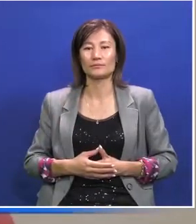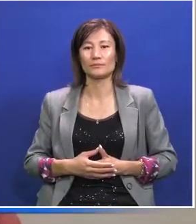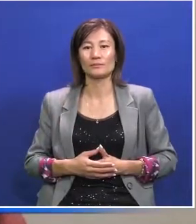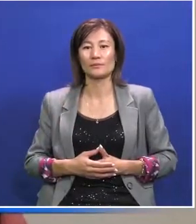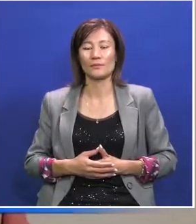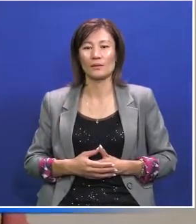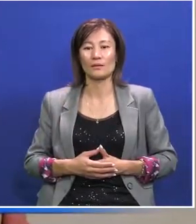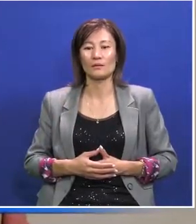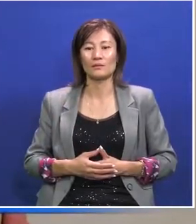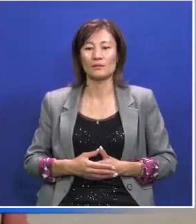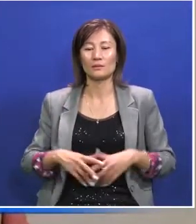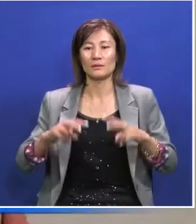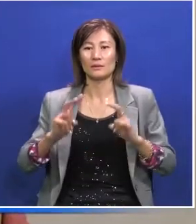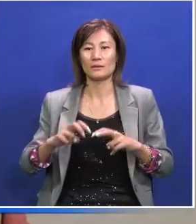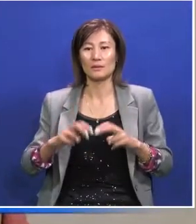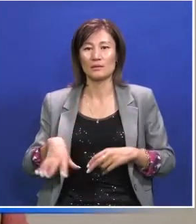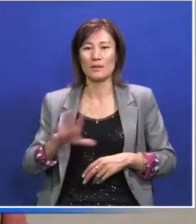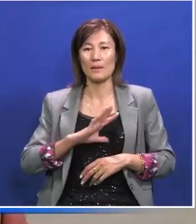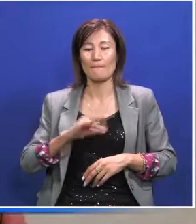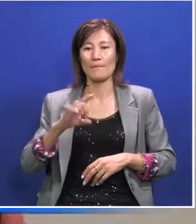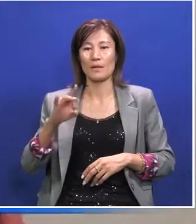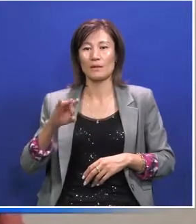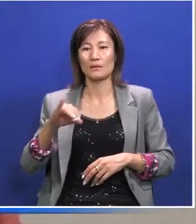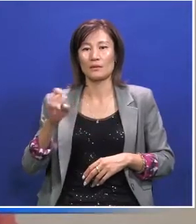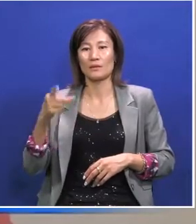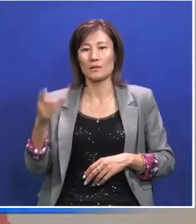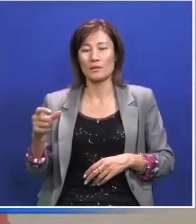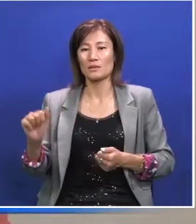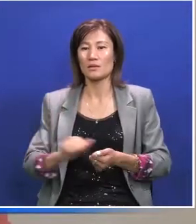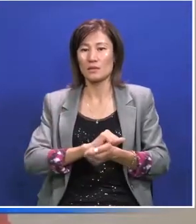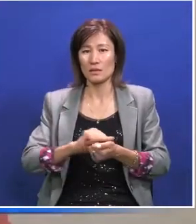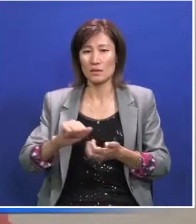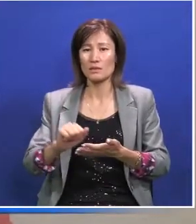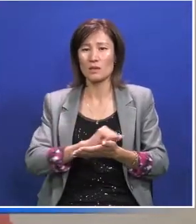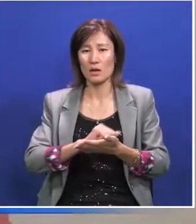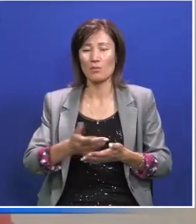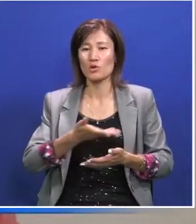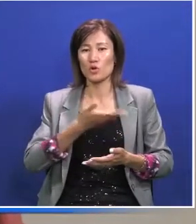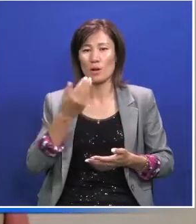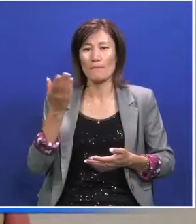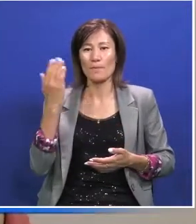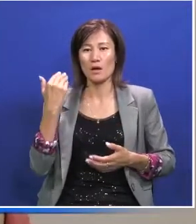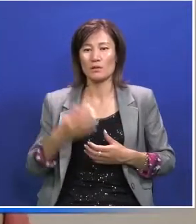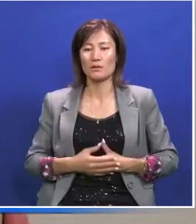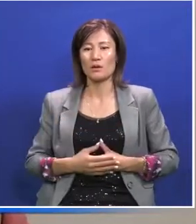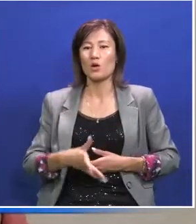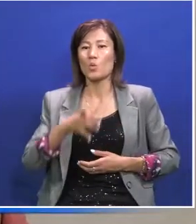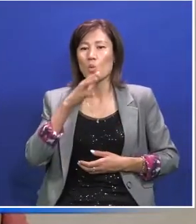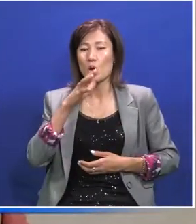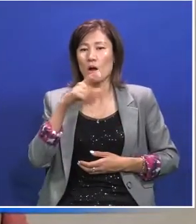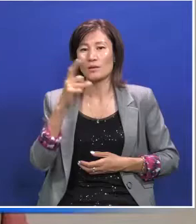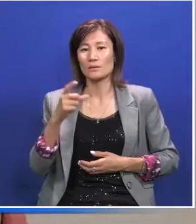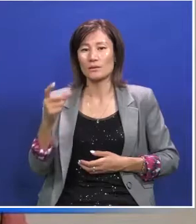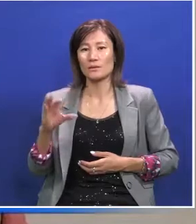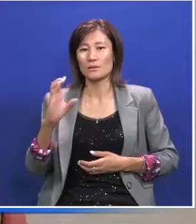жерде. Жаңағы метіркесі жоқ адамдар болатын болса, баяғы өткен уақыттағы КСРО-ның